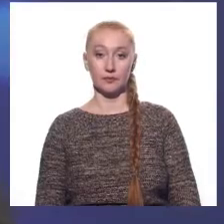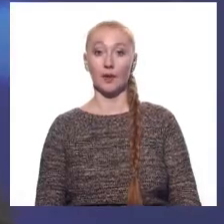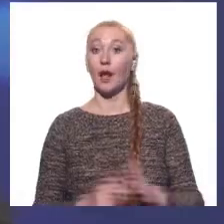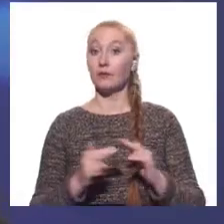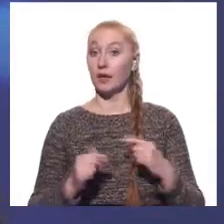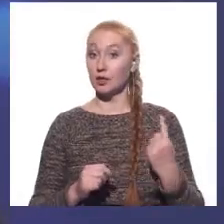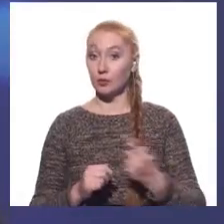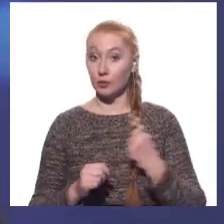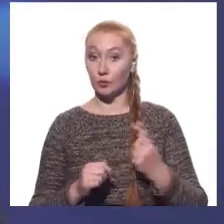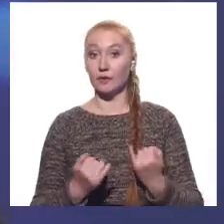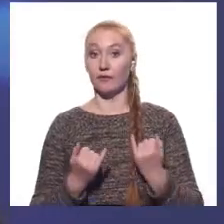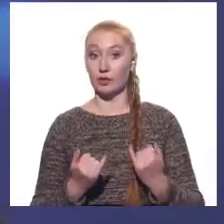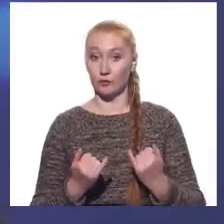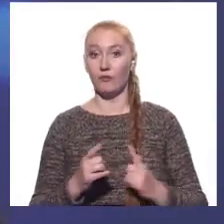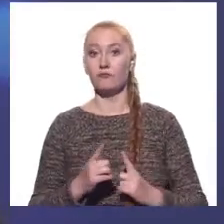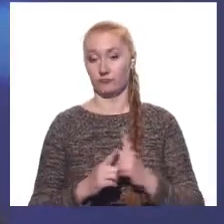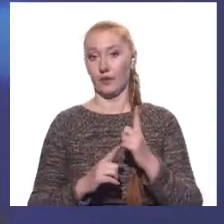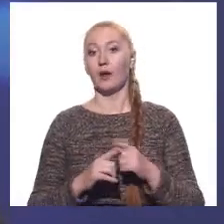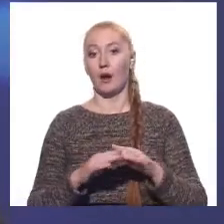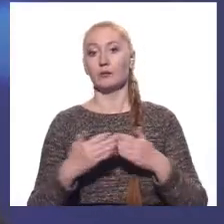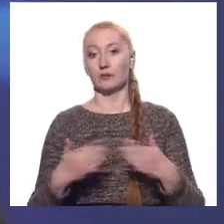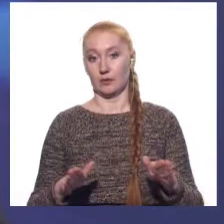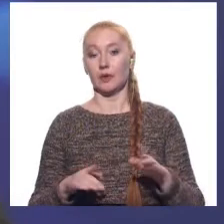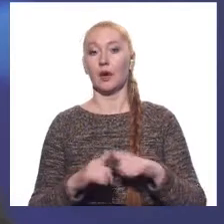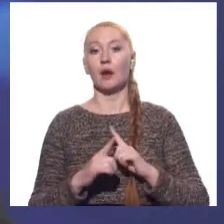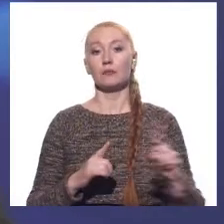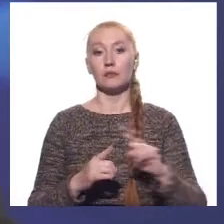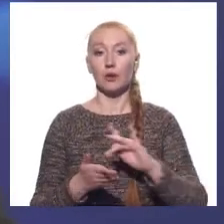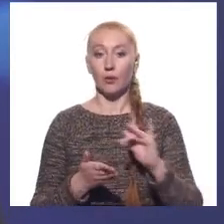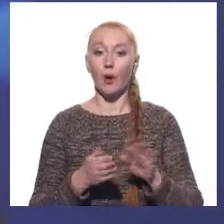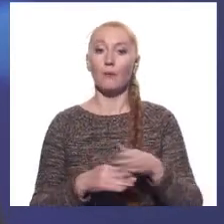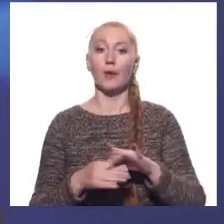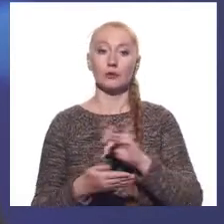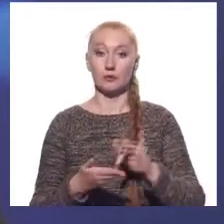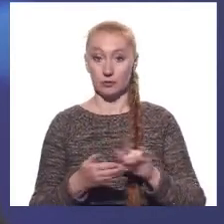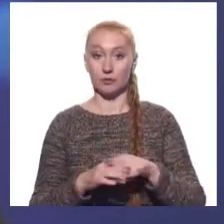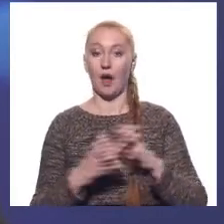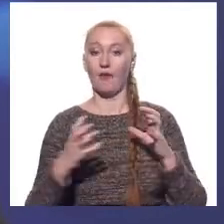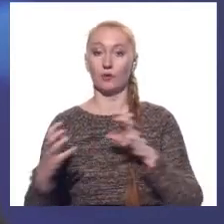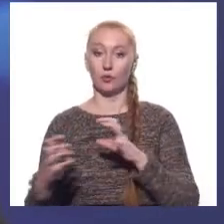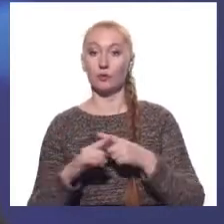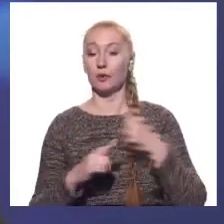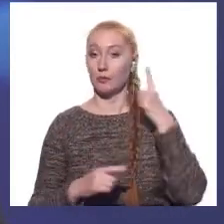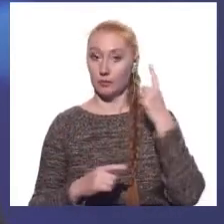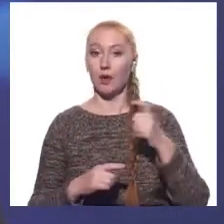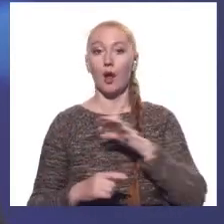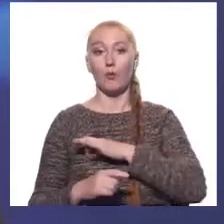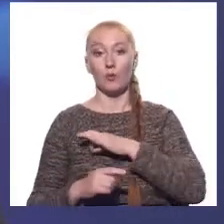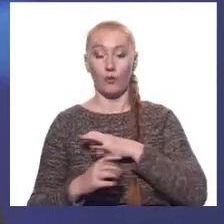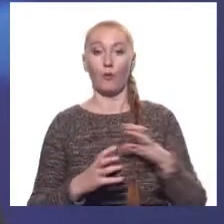На Дніпропетровщині від сьогодні відновлено приміське та міжміське автобусне сполучення. Про це повідомив голова